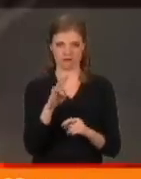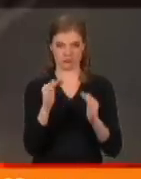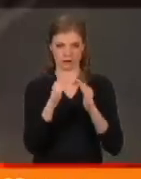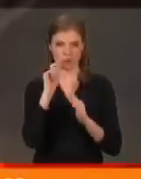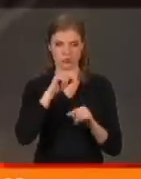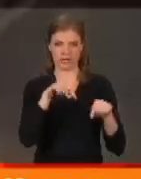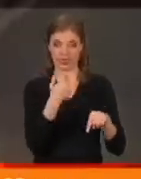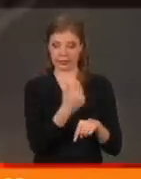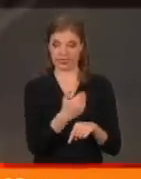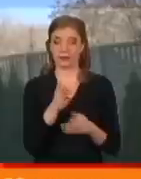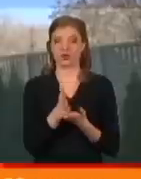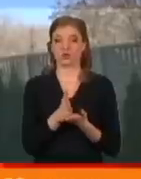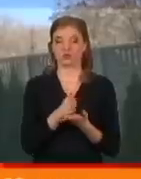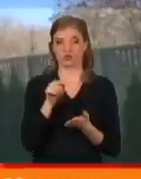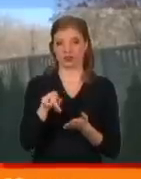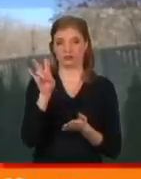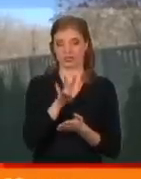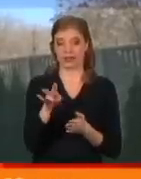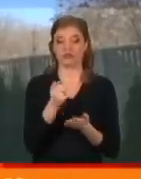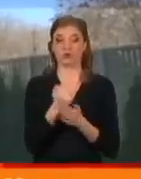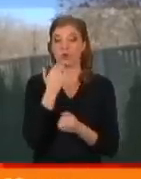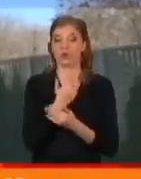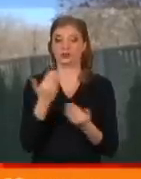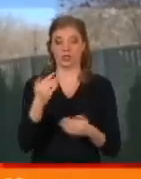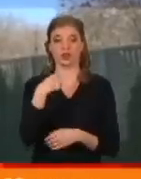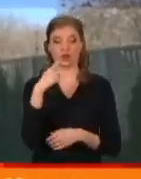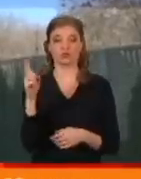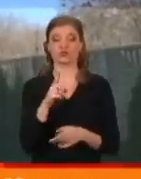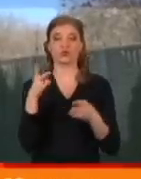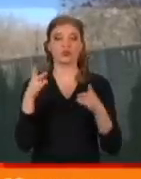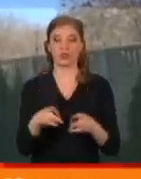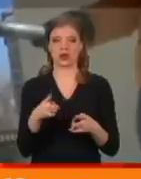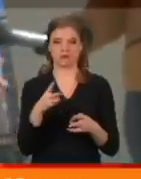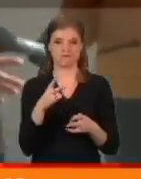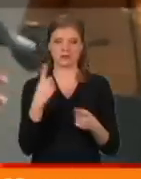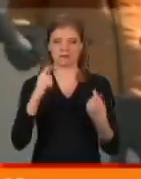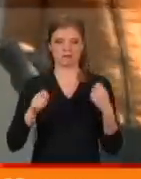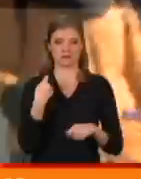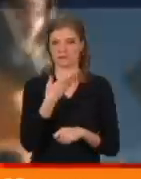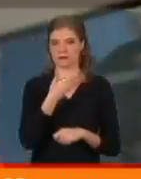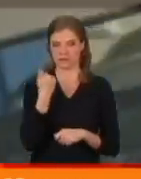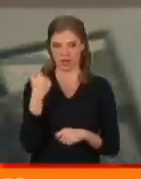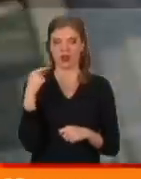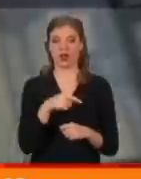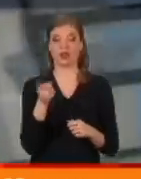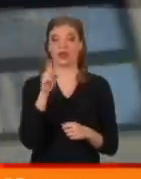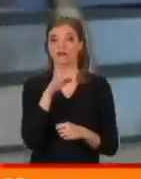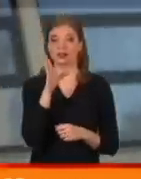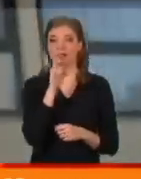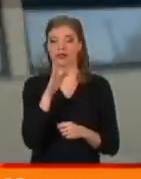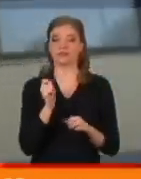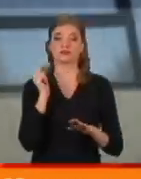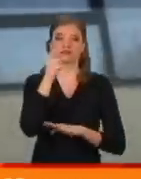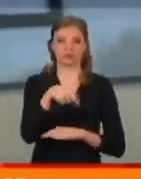Україні. Служниці церкви, на яку зловмисники скоїли останній напад, кажуть, лиха, вогонь не встиг накоїти, смолоскип навіть не